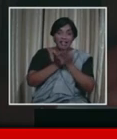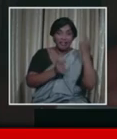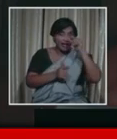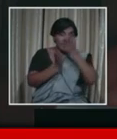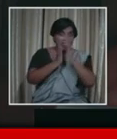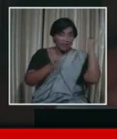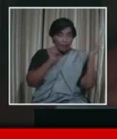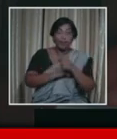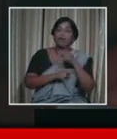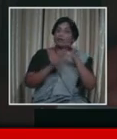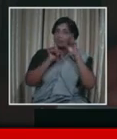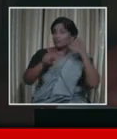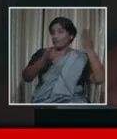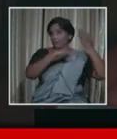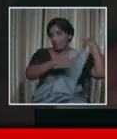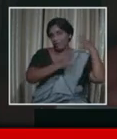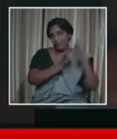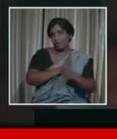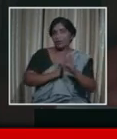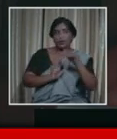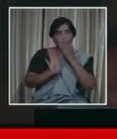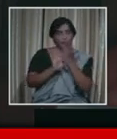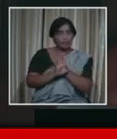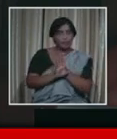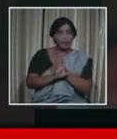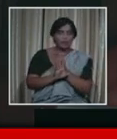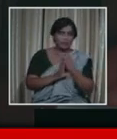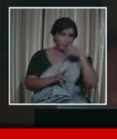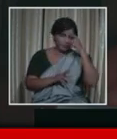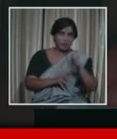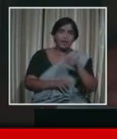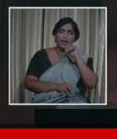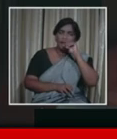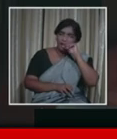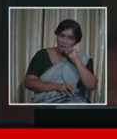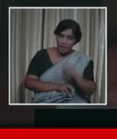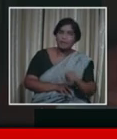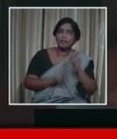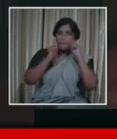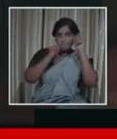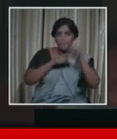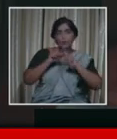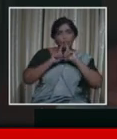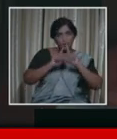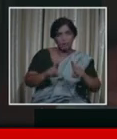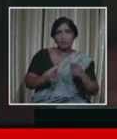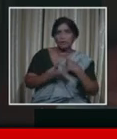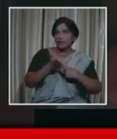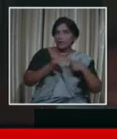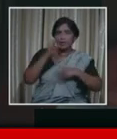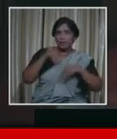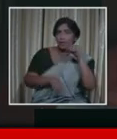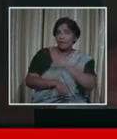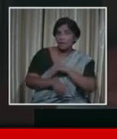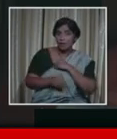atta. Pahugya aurudu dange da mandakka meka atta minisun te kian dona. Meka ing api desa palna wasi gan na